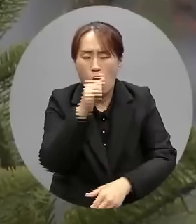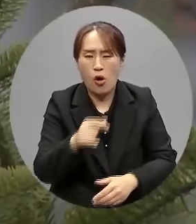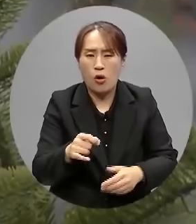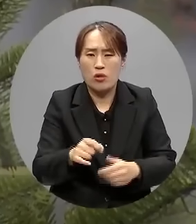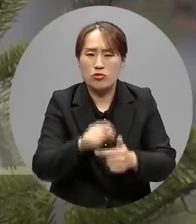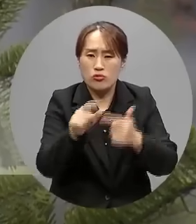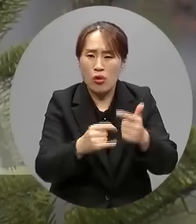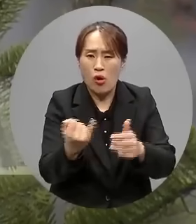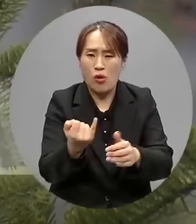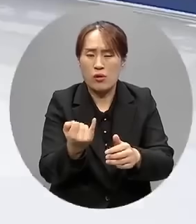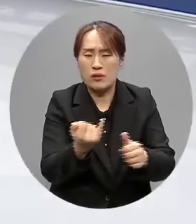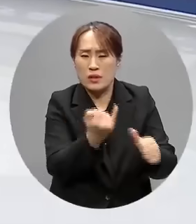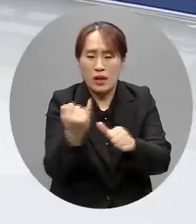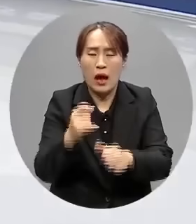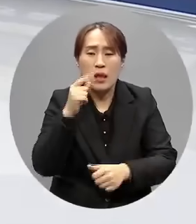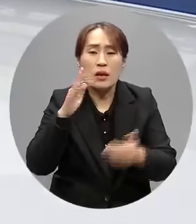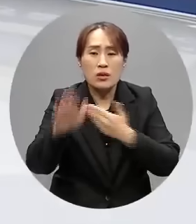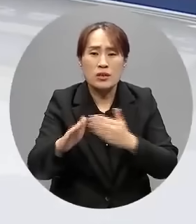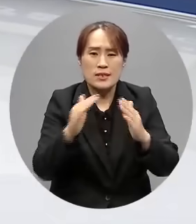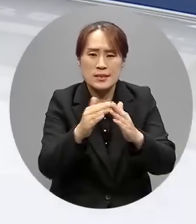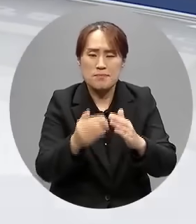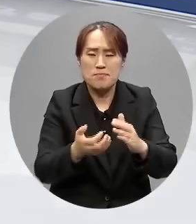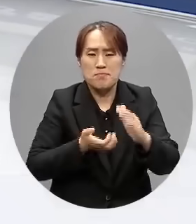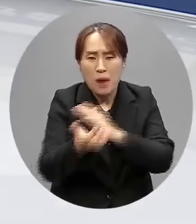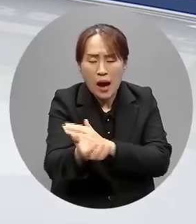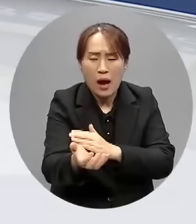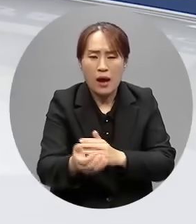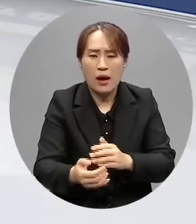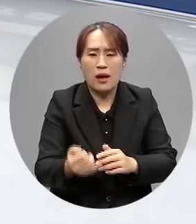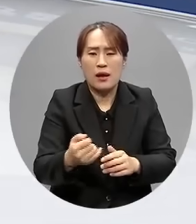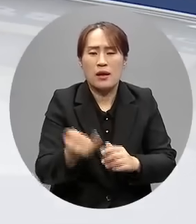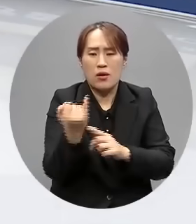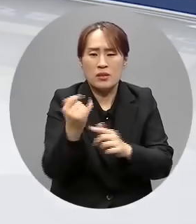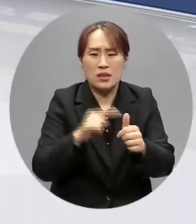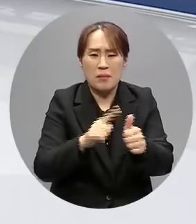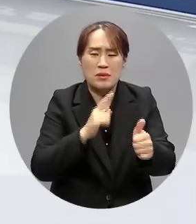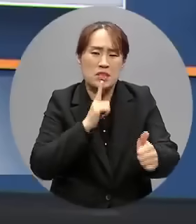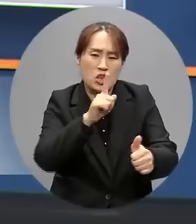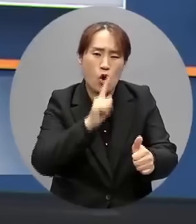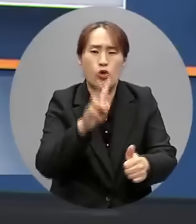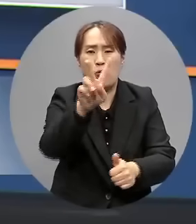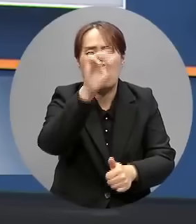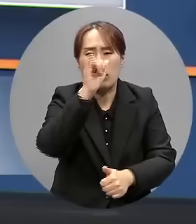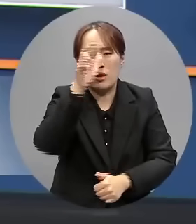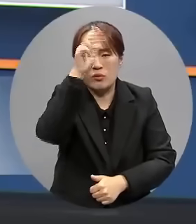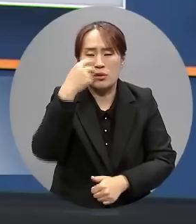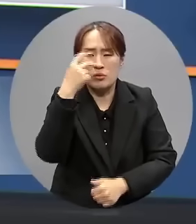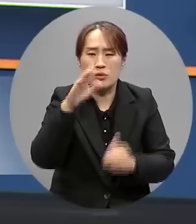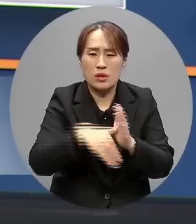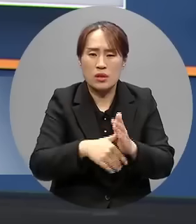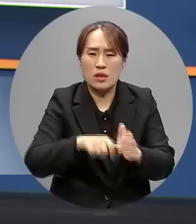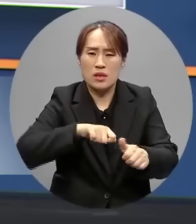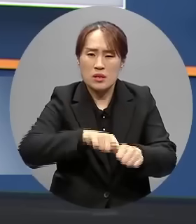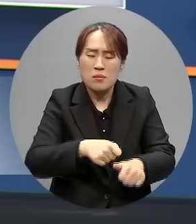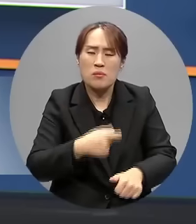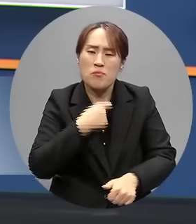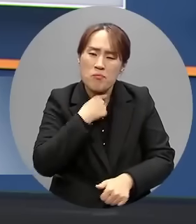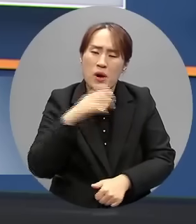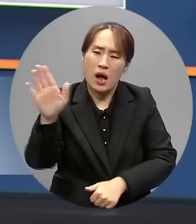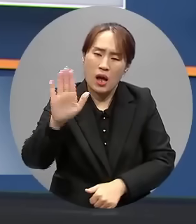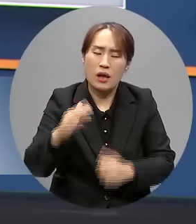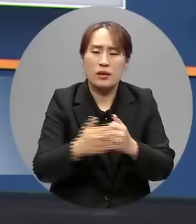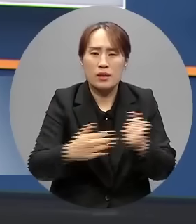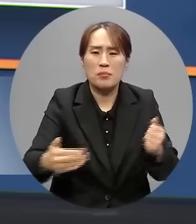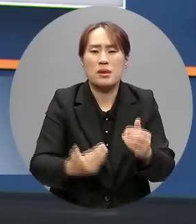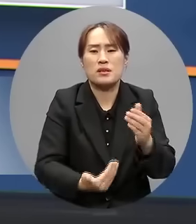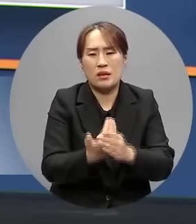스토킹 혐의로 한 달 뒤에는 주거 침입 혐의로 남성을 두 차례 더 신고했는데 경찰조사에서 처벌을 원치 않는다고 밝혀